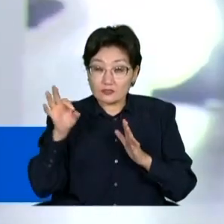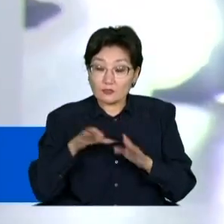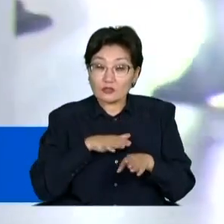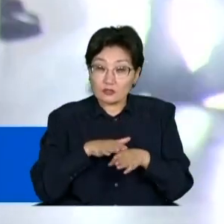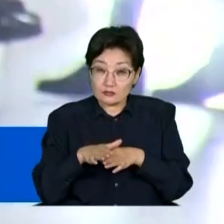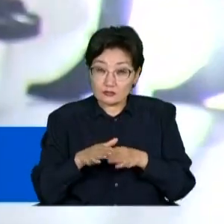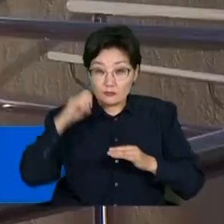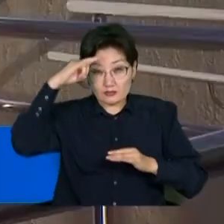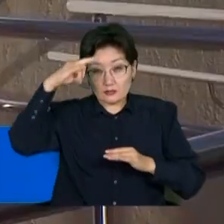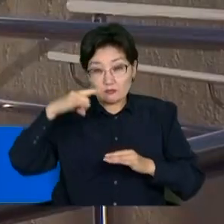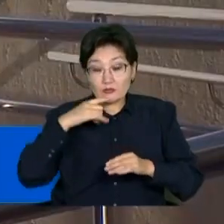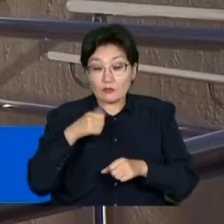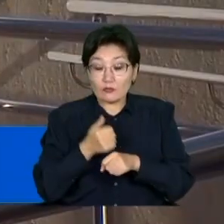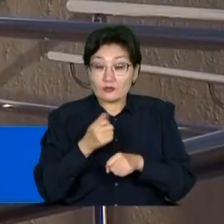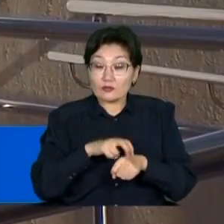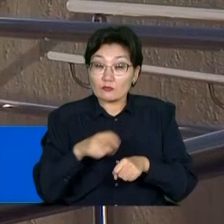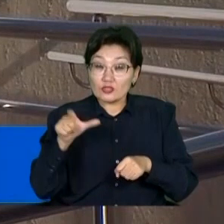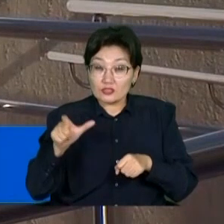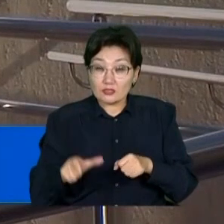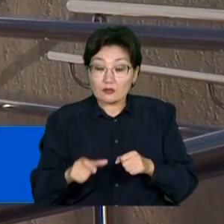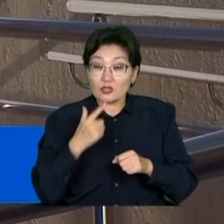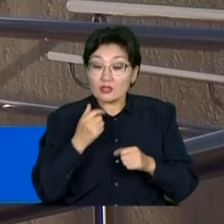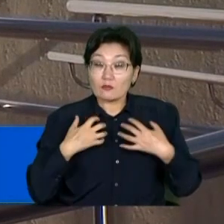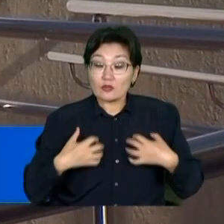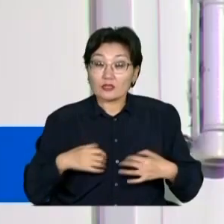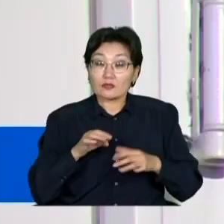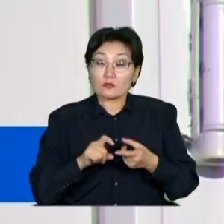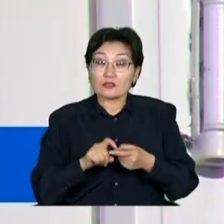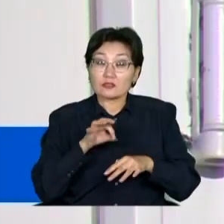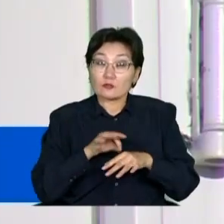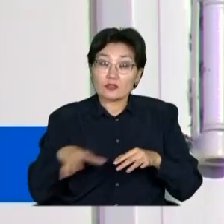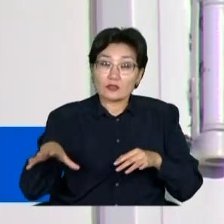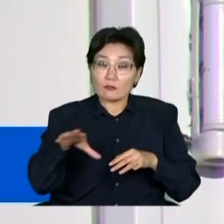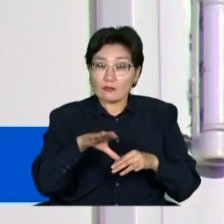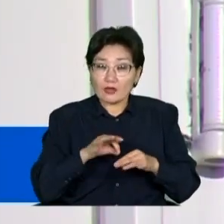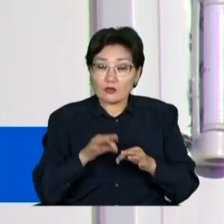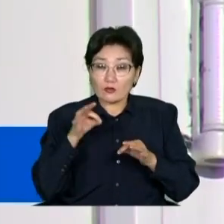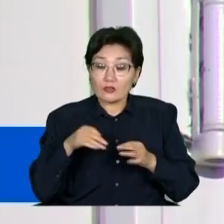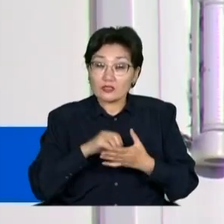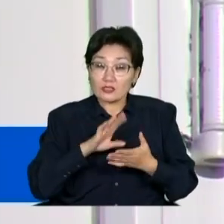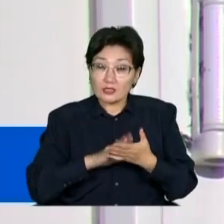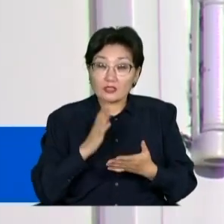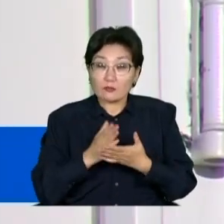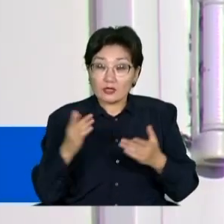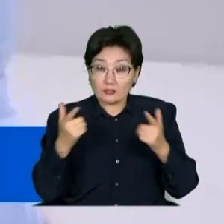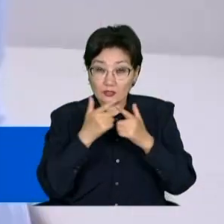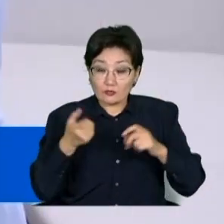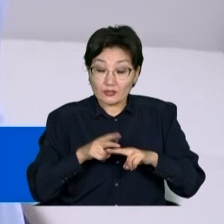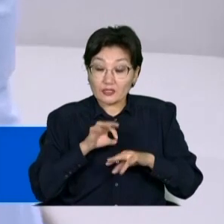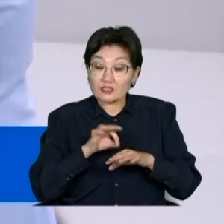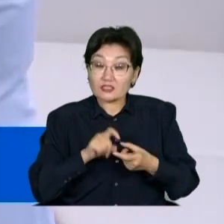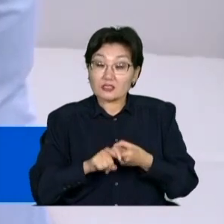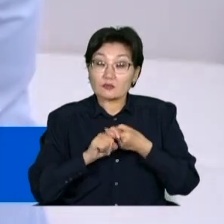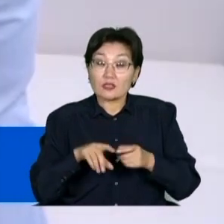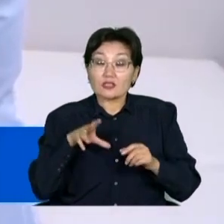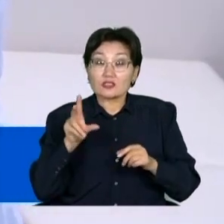тұр. Қазақстанның бас дәрігері Ажар Ғиният қызылша ауруы республиканың барлық өңірінде тіркелгенін айтып отыр. Аталған ауруға шалдыққандар